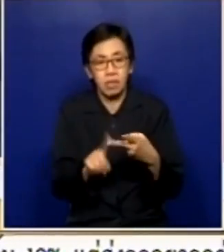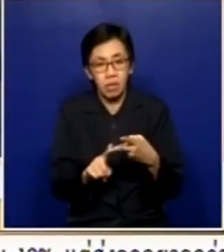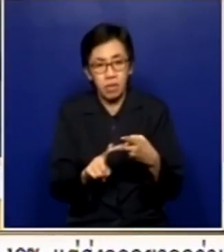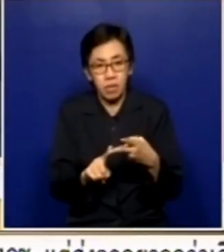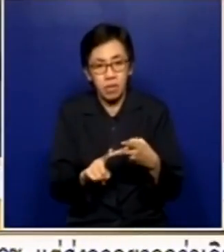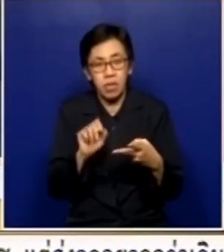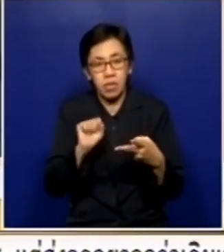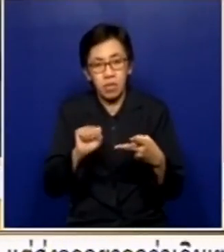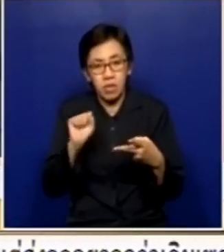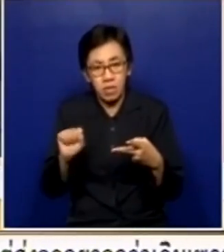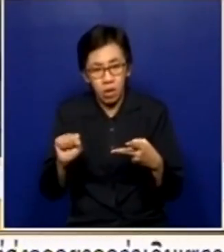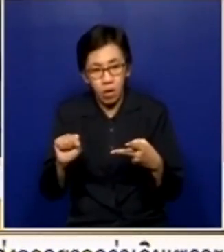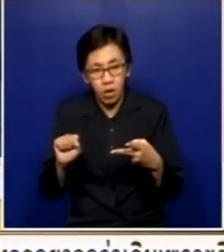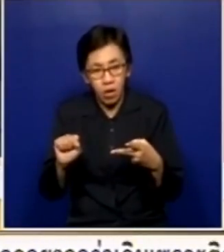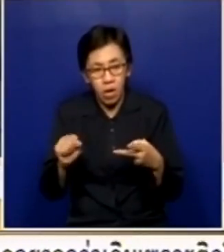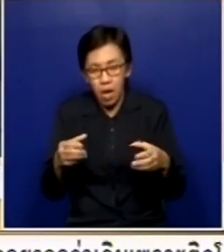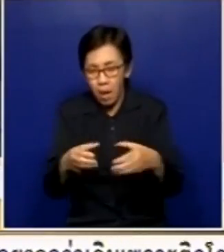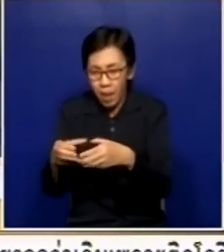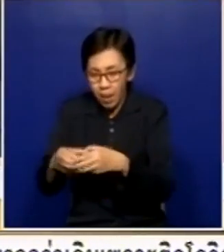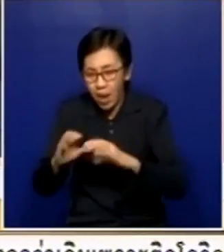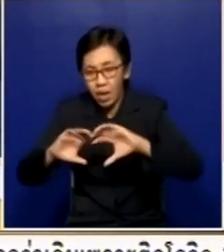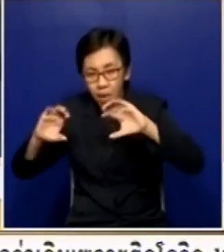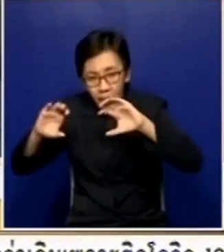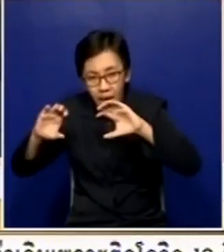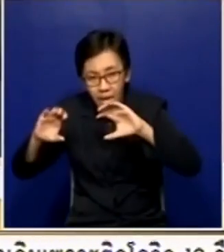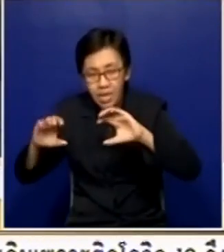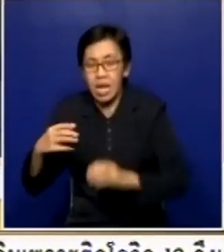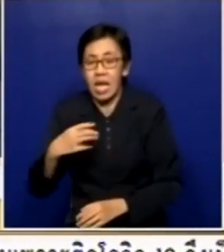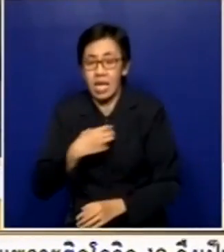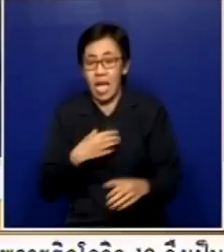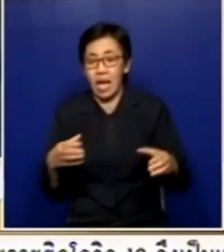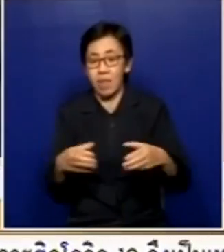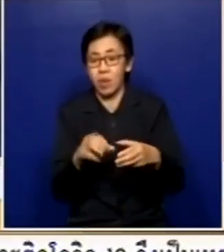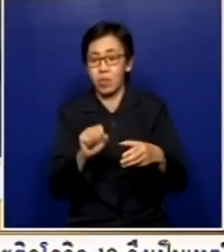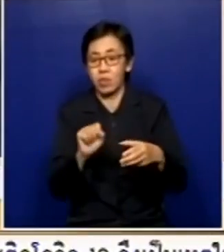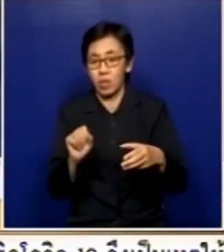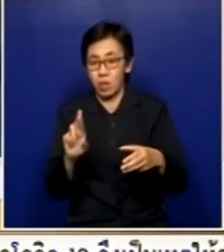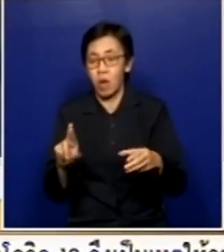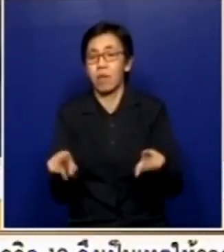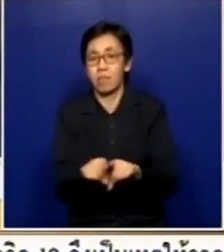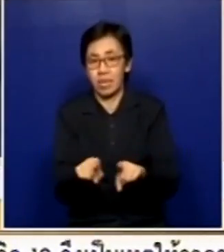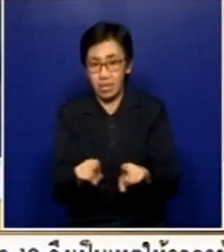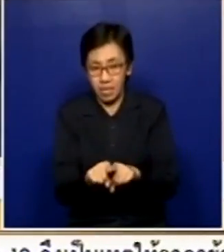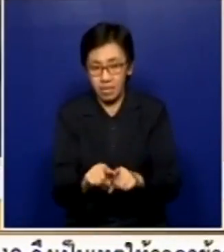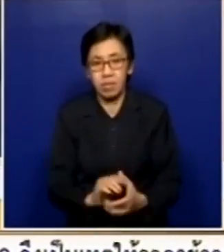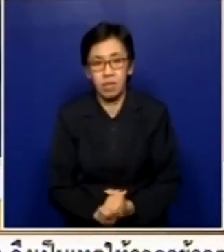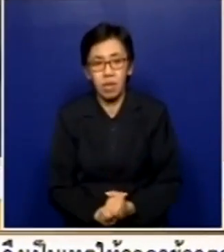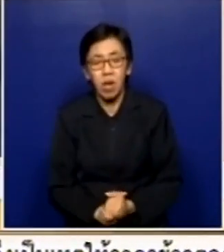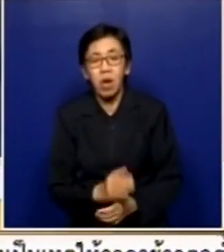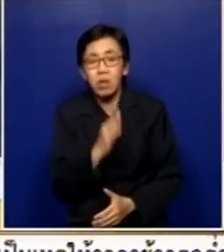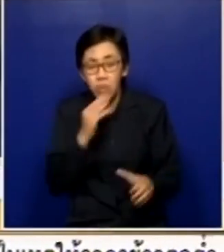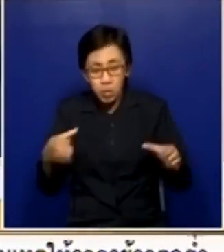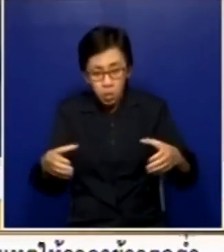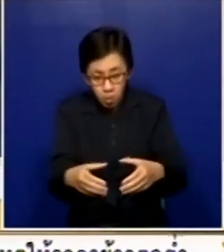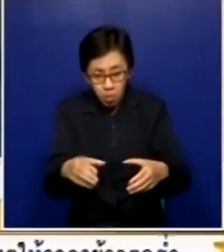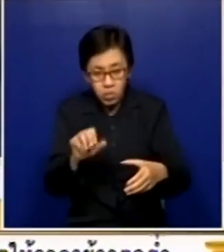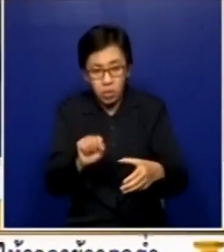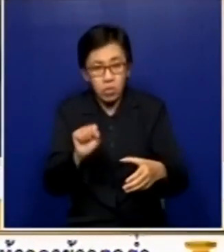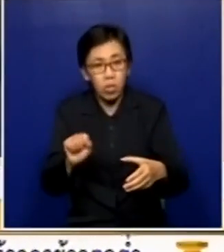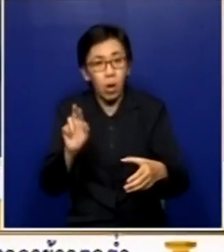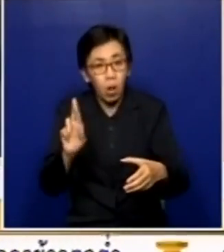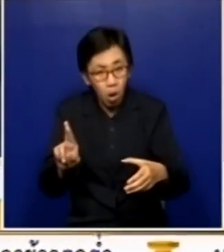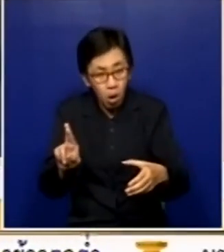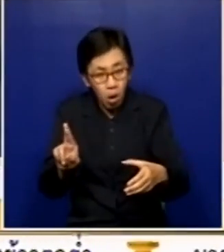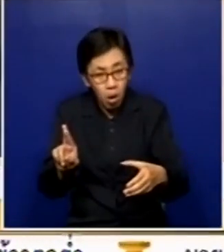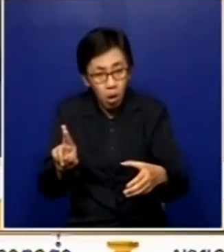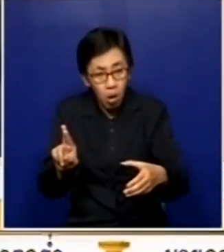สสพรรคร่วมรัฐบาลก็ได้เสนอในกระบวนการตั้งสสเช่นเดียวกันนะครับแต่ถ้าหากว่ามีกระบวนการตั้งสำรองเกิดขึ้นแต่